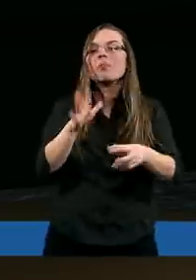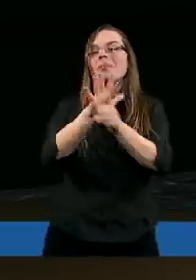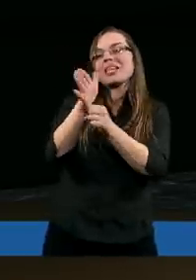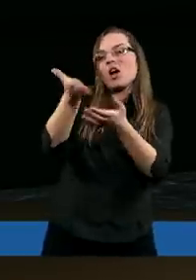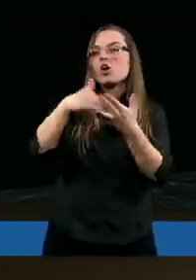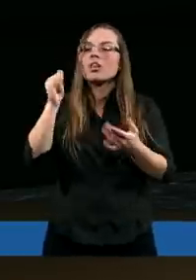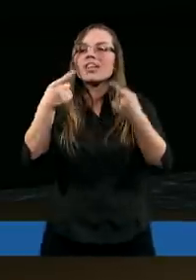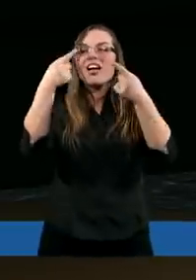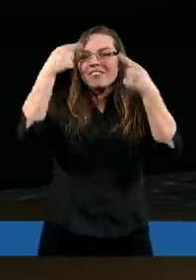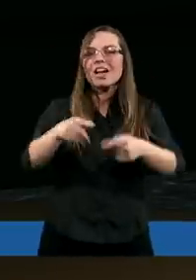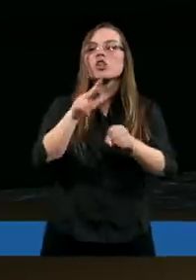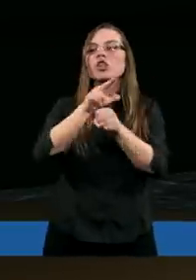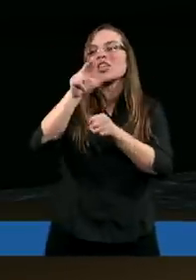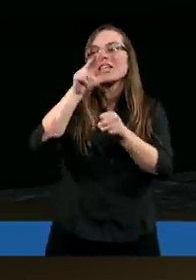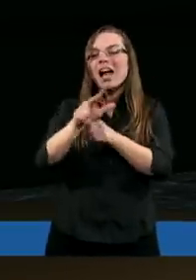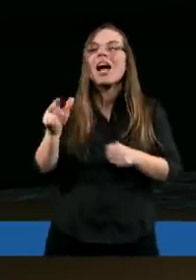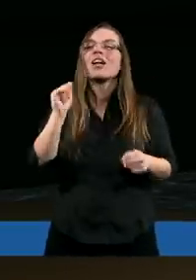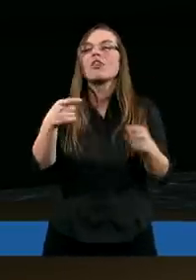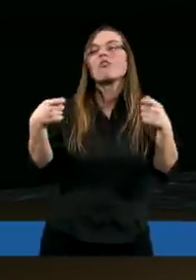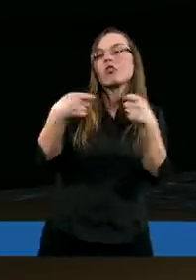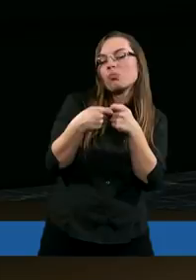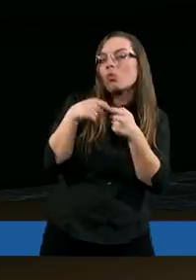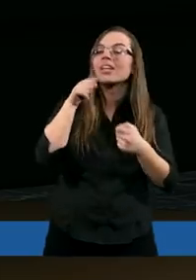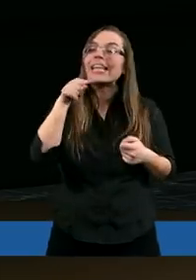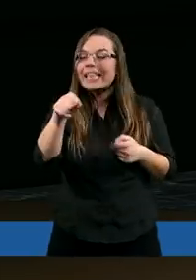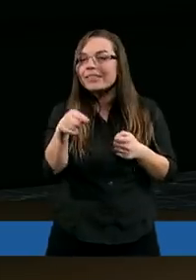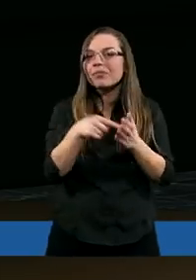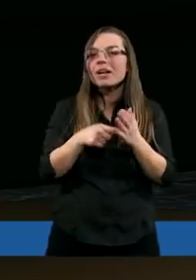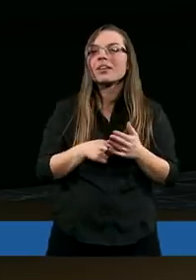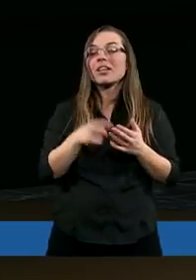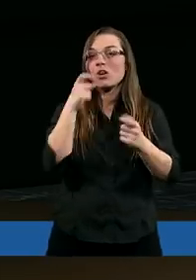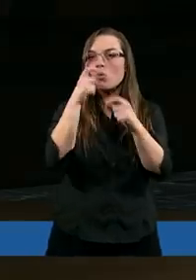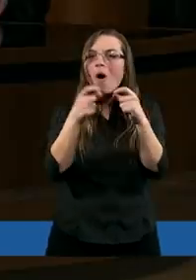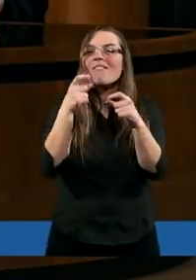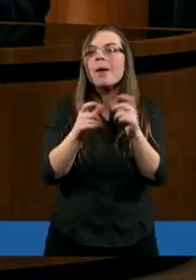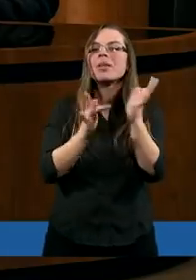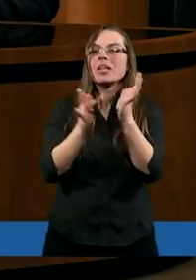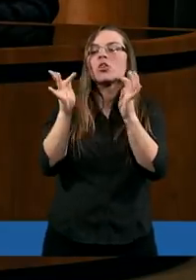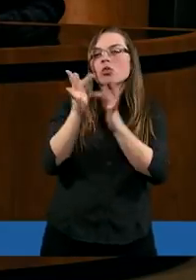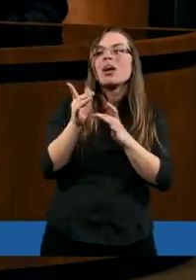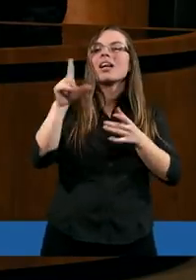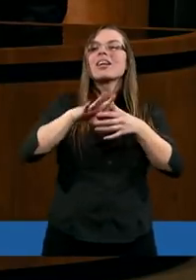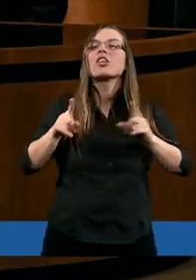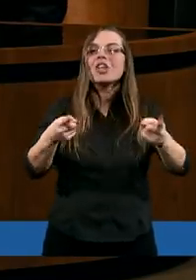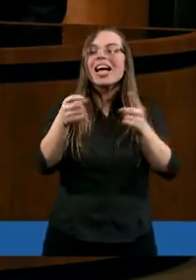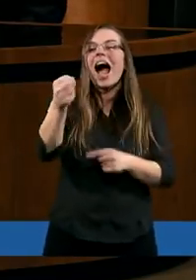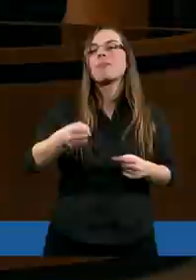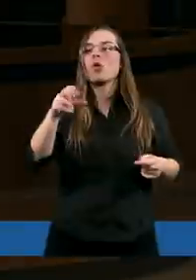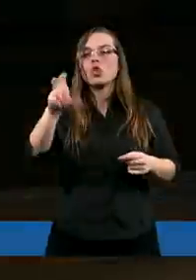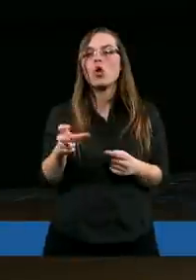i wiersz 13. To jest spójny z tymi słowami Jezusa z Księgi Dziejów